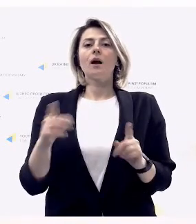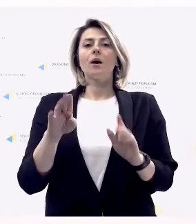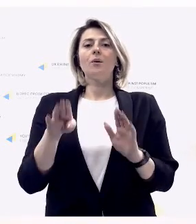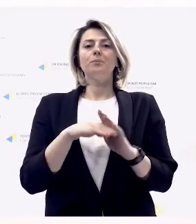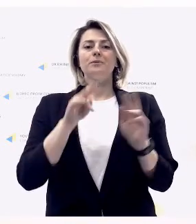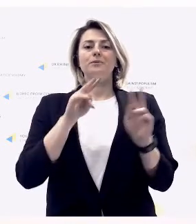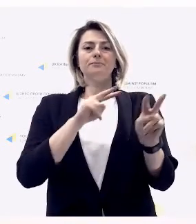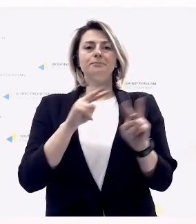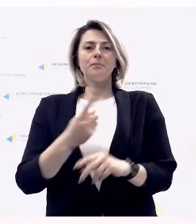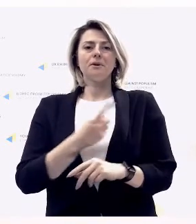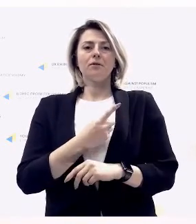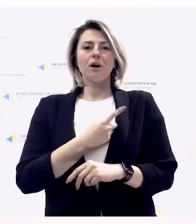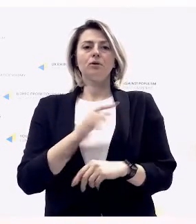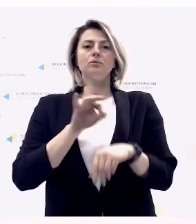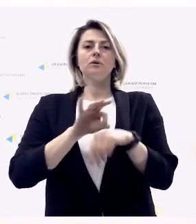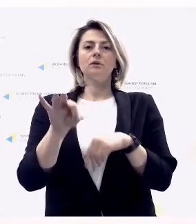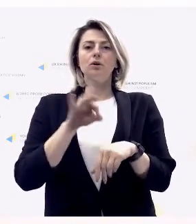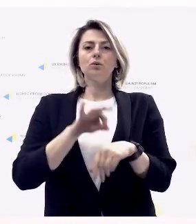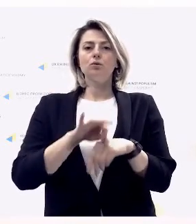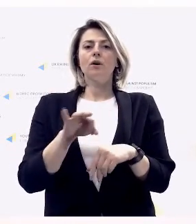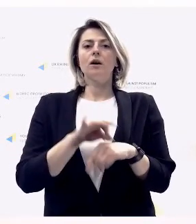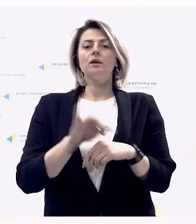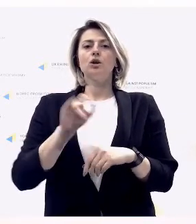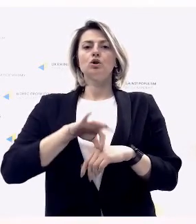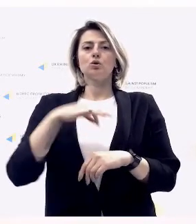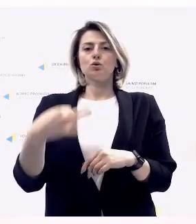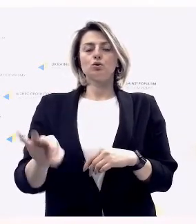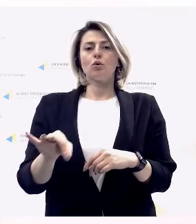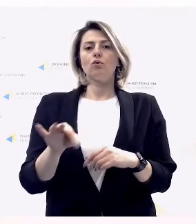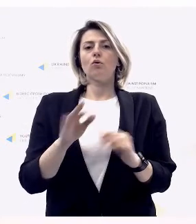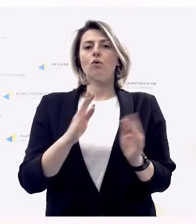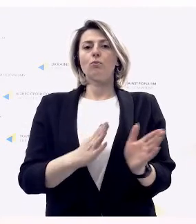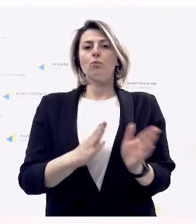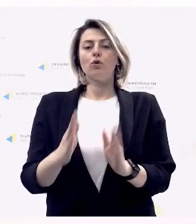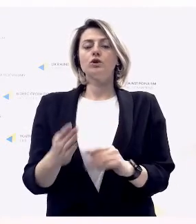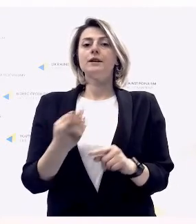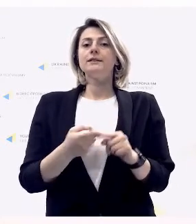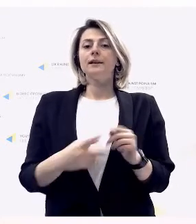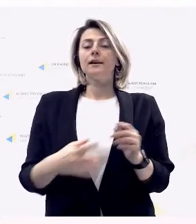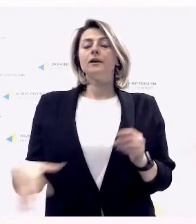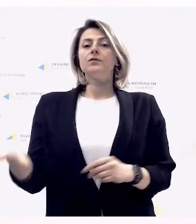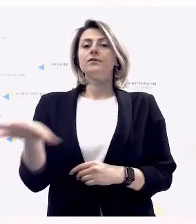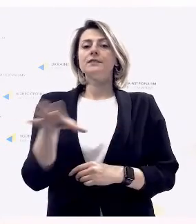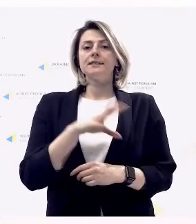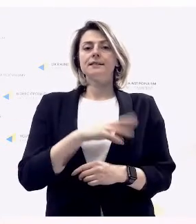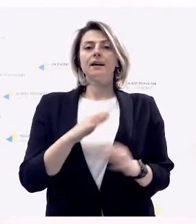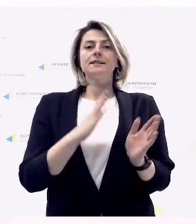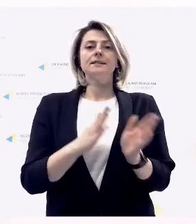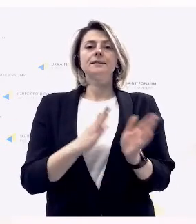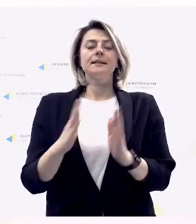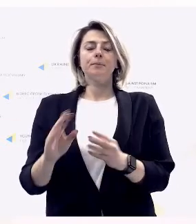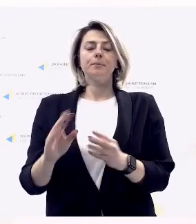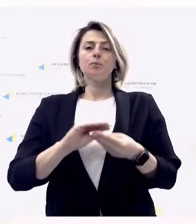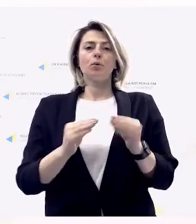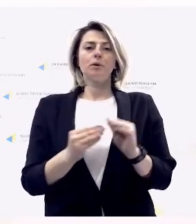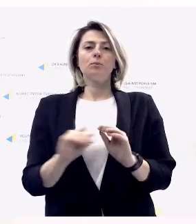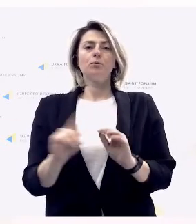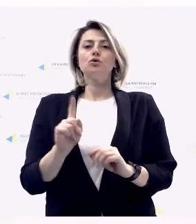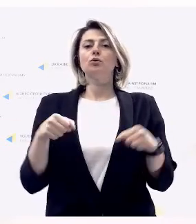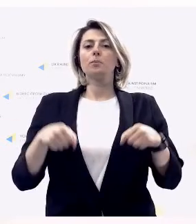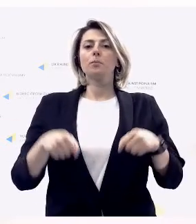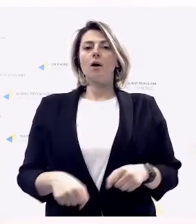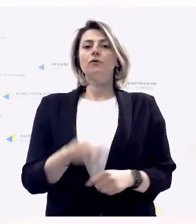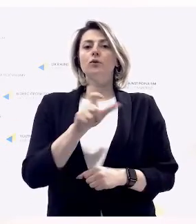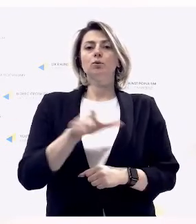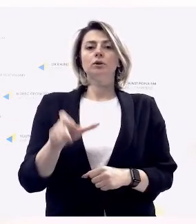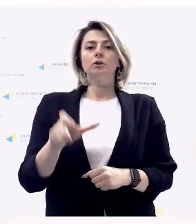вартою, систем застосування катувань, жорстокого поводження. І це все системні проблеми щодо прав людини,